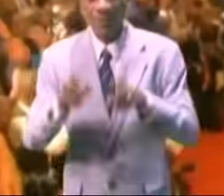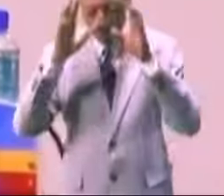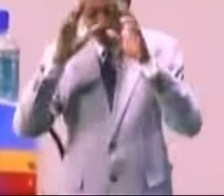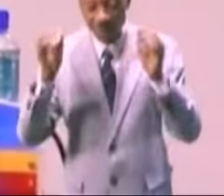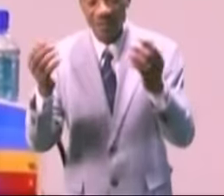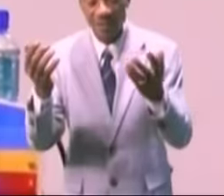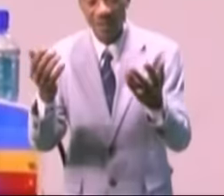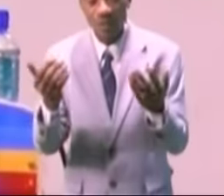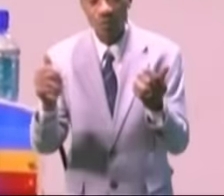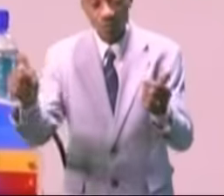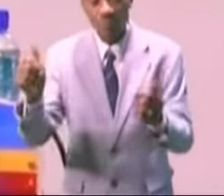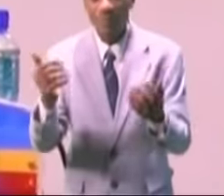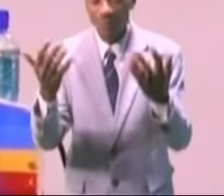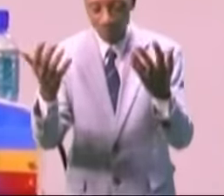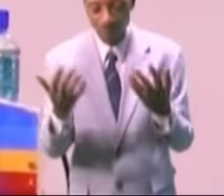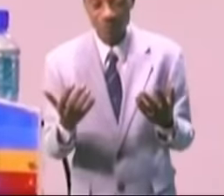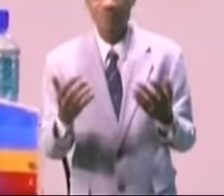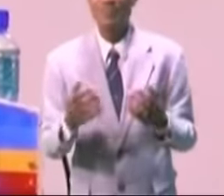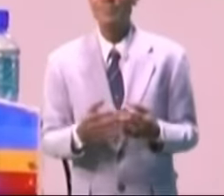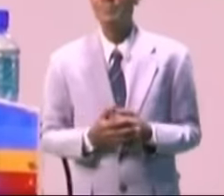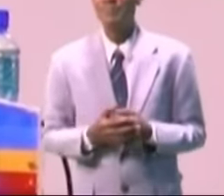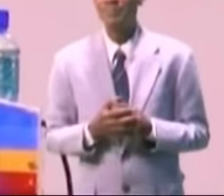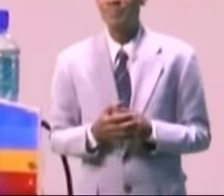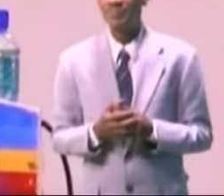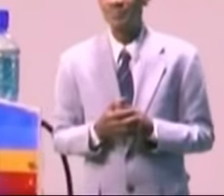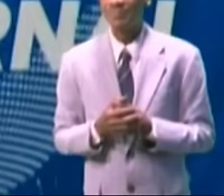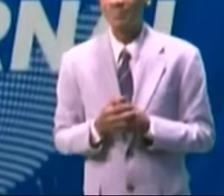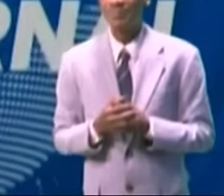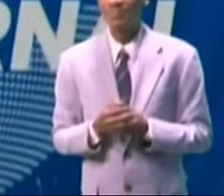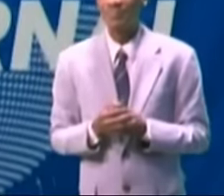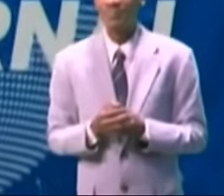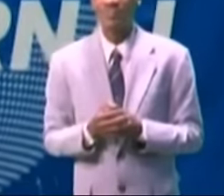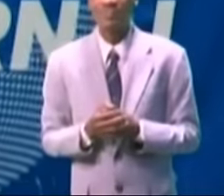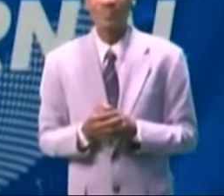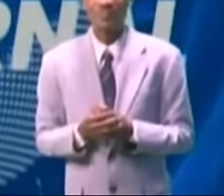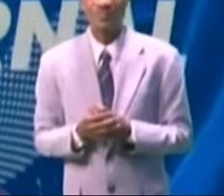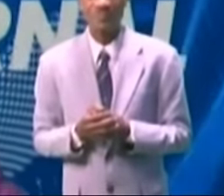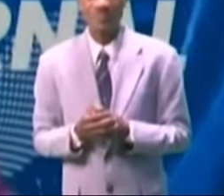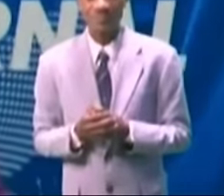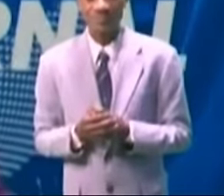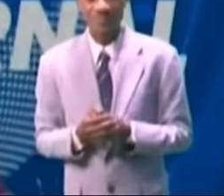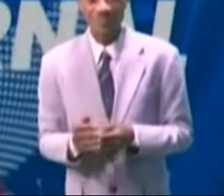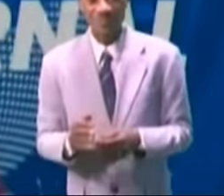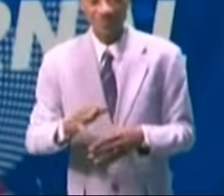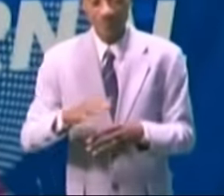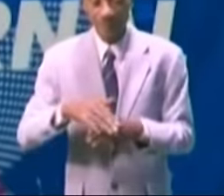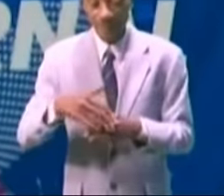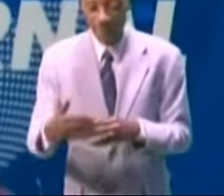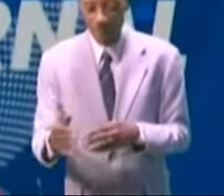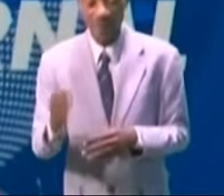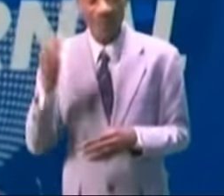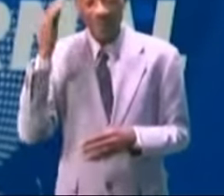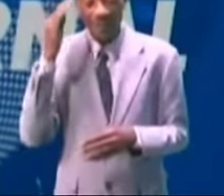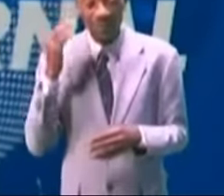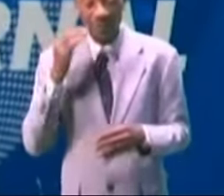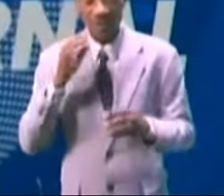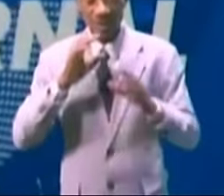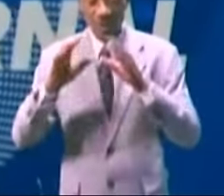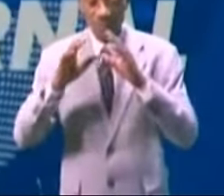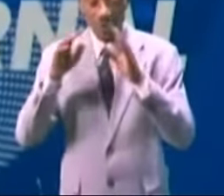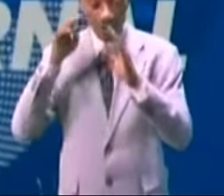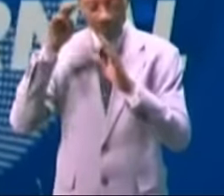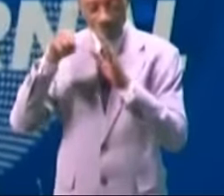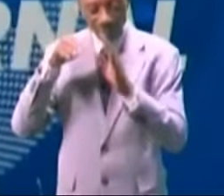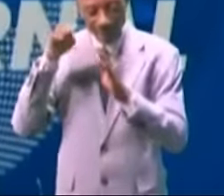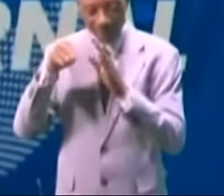le premier conseil de ministres du gouvernement souminois. Juste après, le ministre de la Communication et des Médias, Patrick